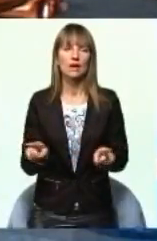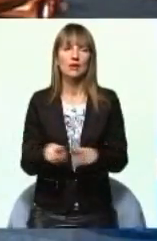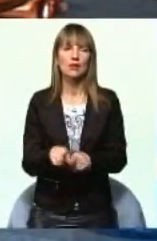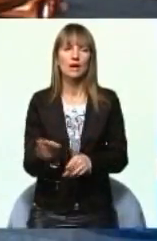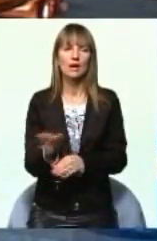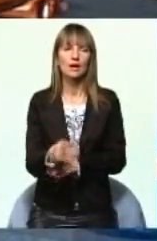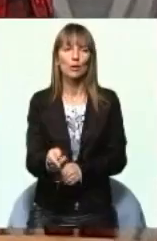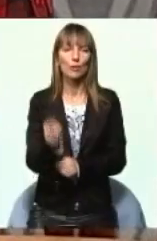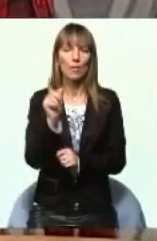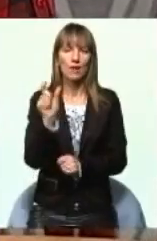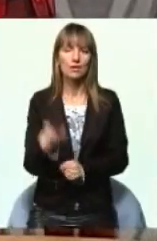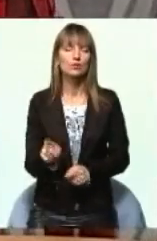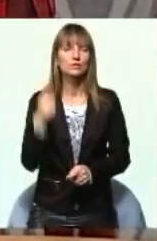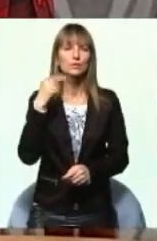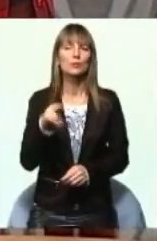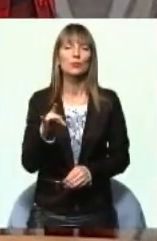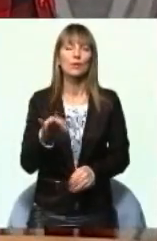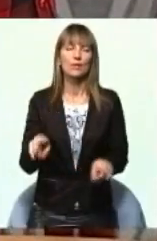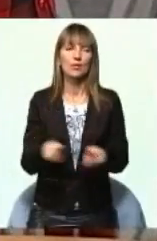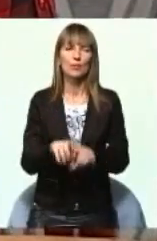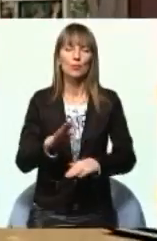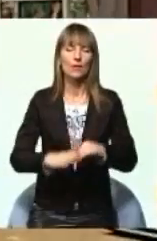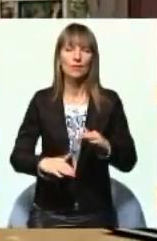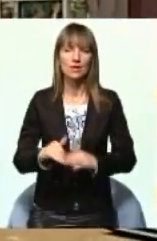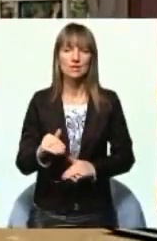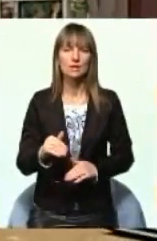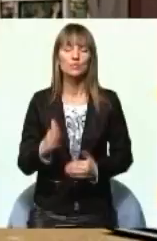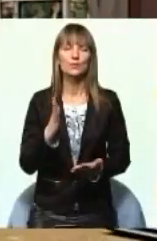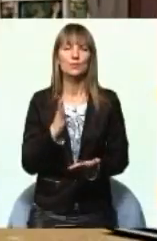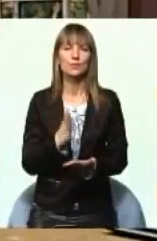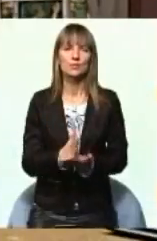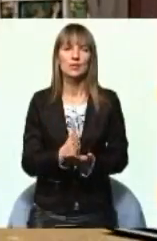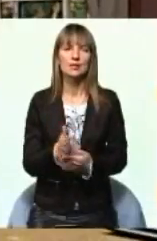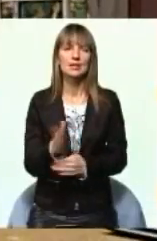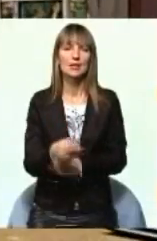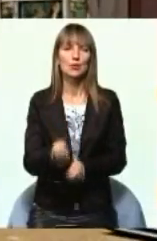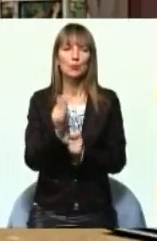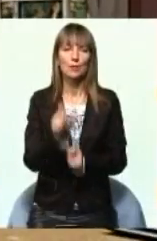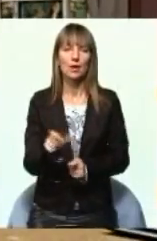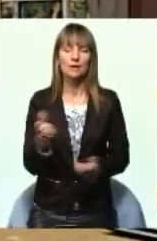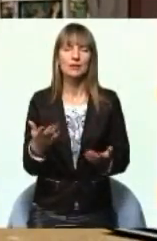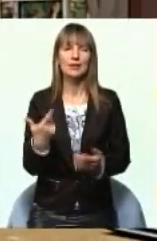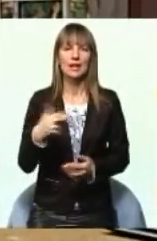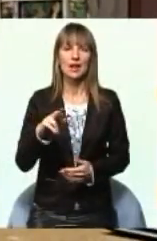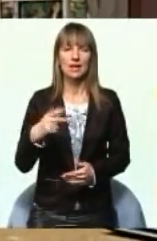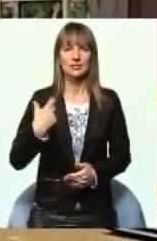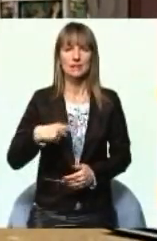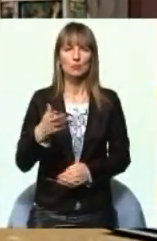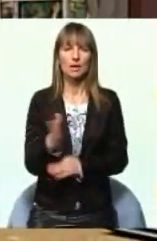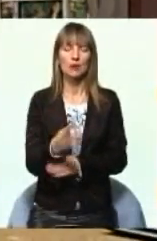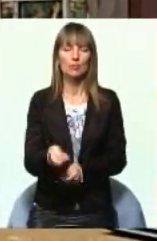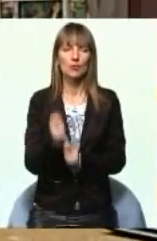рибалка. Що ти знаєш про таку професію? Хто такі рибалки? Є рибаки, які просто для себе рибачать.